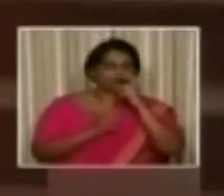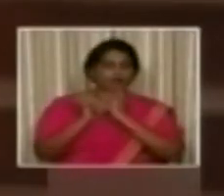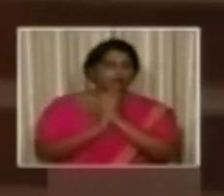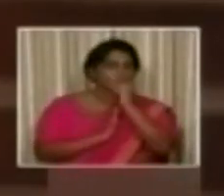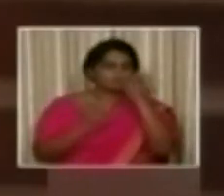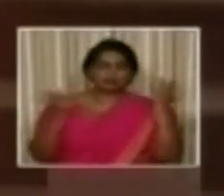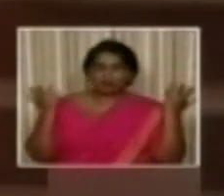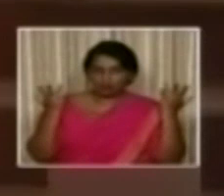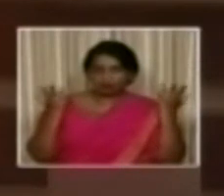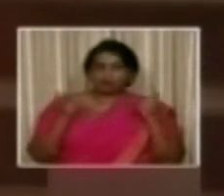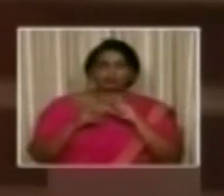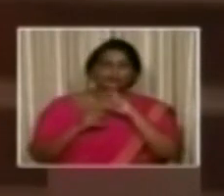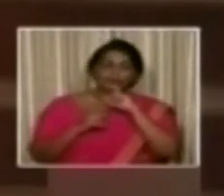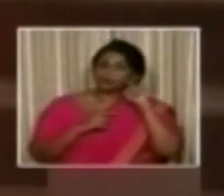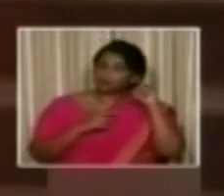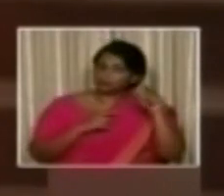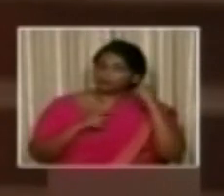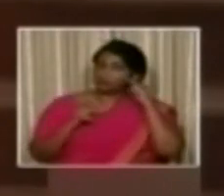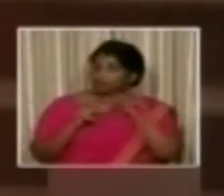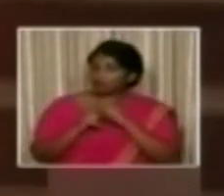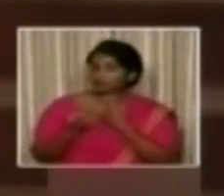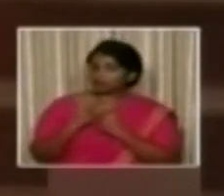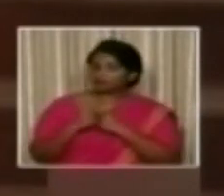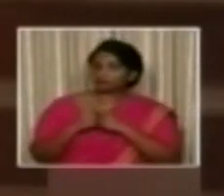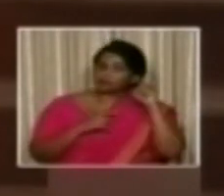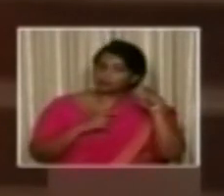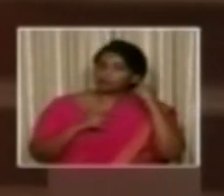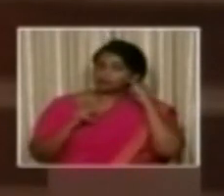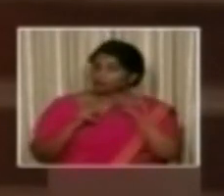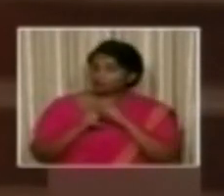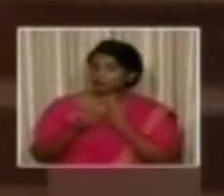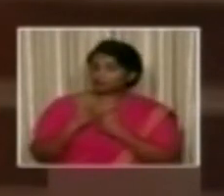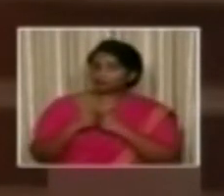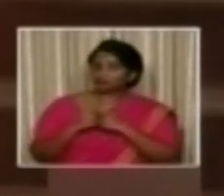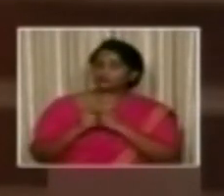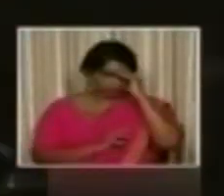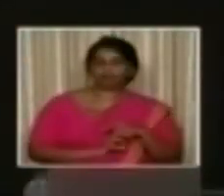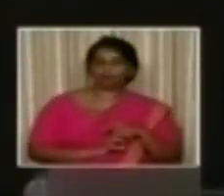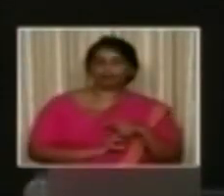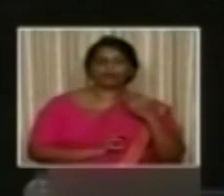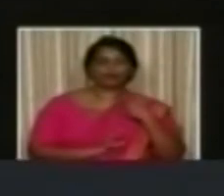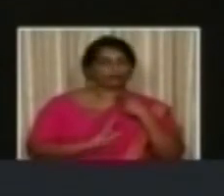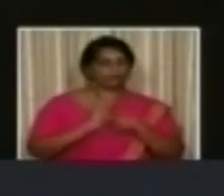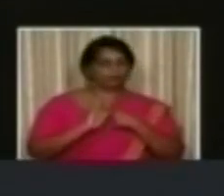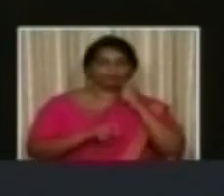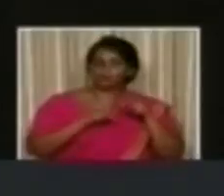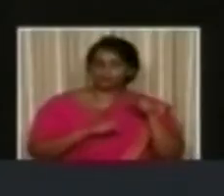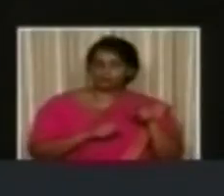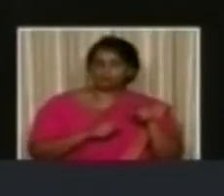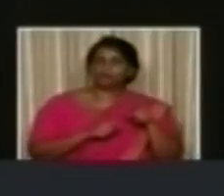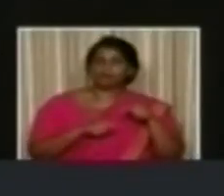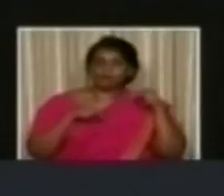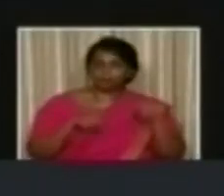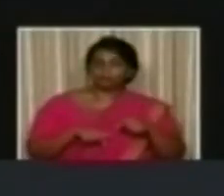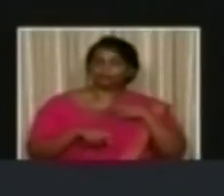அதிகாரம் நீதிமன்றத்திற்கு இல்லை என குறிப்பிட்டால் அது தொடர்பில் நீதிமன்றம் விசாரணை ஒன்றை மேற்கொண்டு தீர்ப்பை வழங்கும். முழுந்த தீண்டுவாத் தேண்டும். அப்பே ரட்டே ஜனதாவ. உயிர்த்த